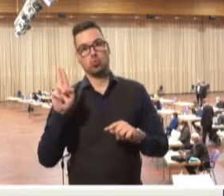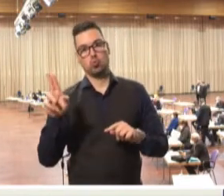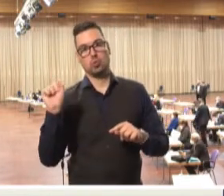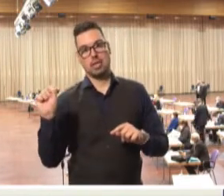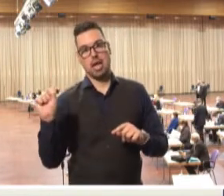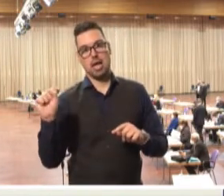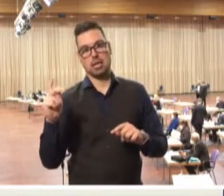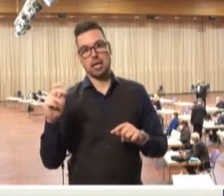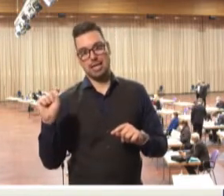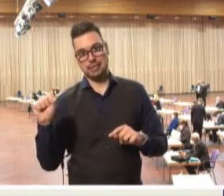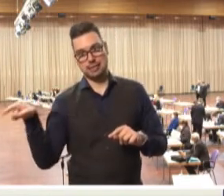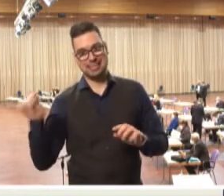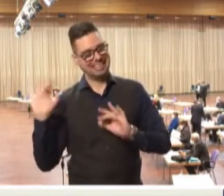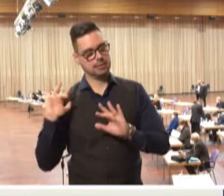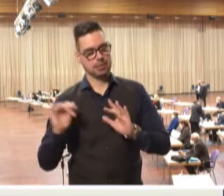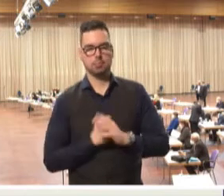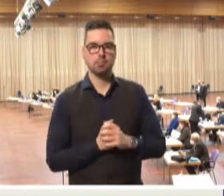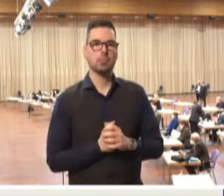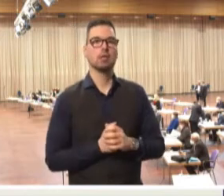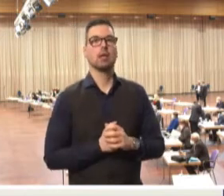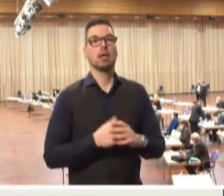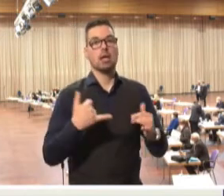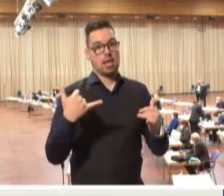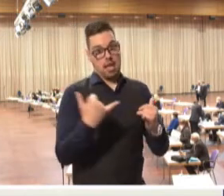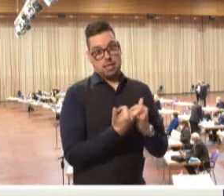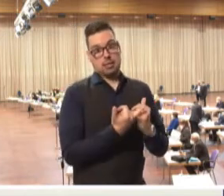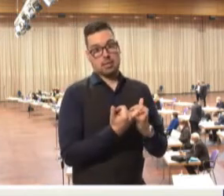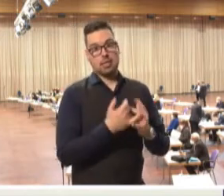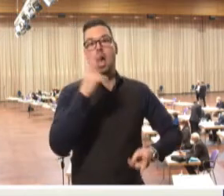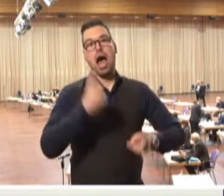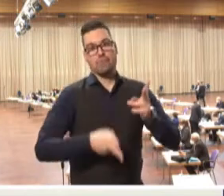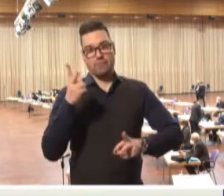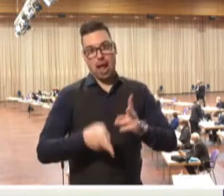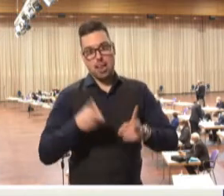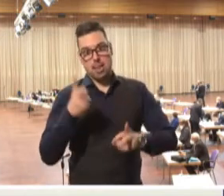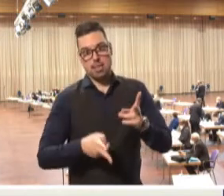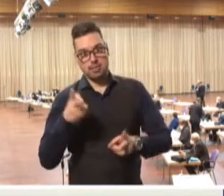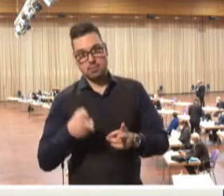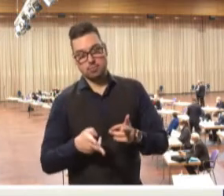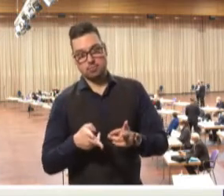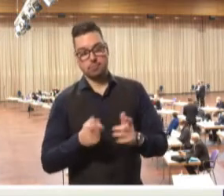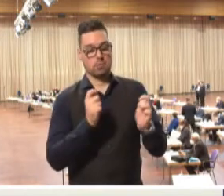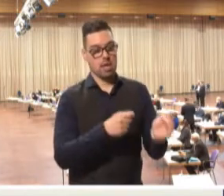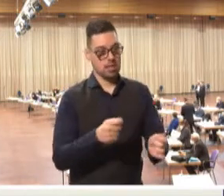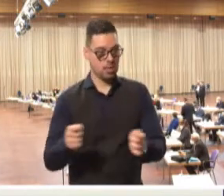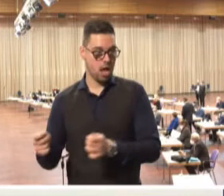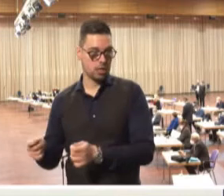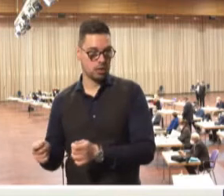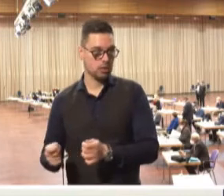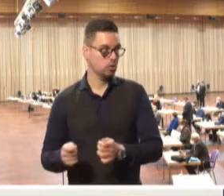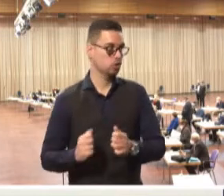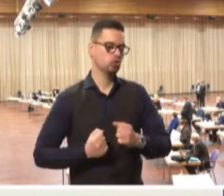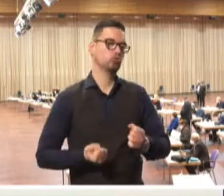thematisiert. Die Eltern der betroffenen Kinder beauftragten Rechtsanwälte und Rechtsanwältinnen, die schwere